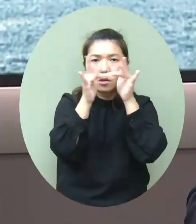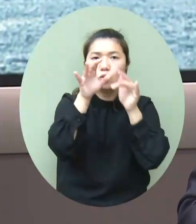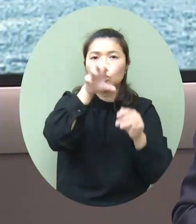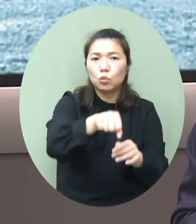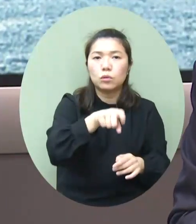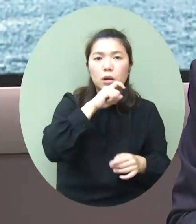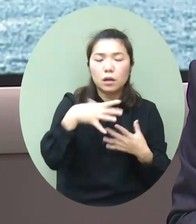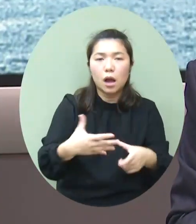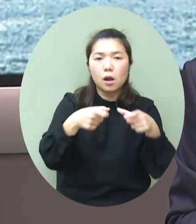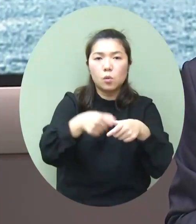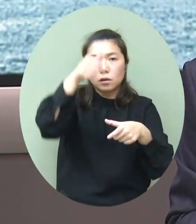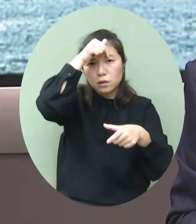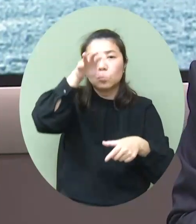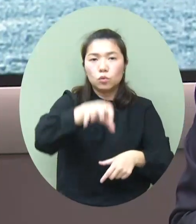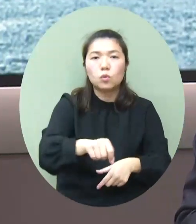用